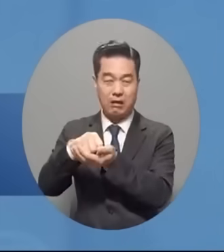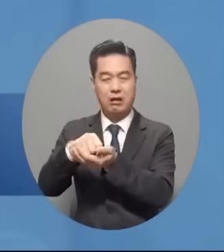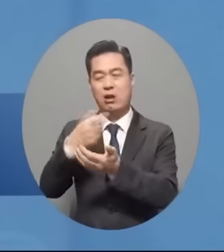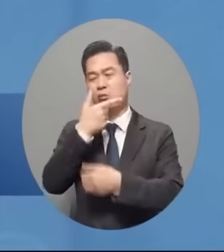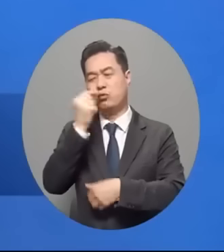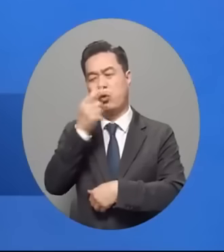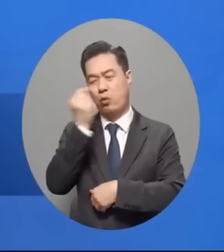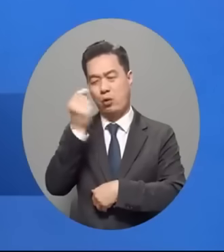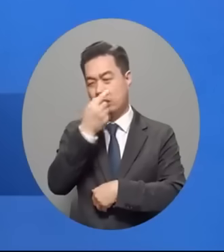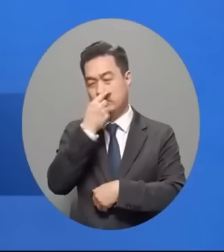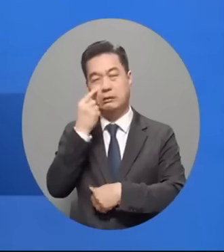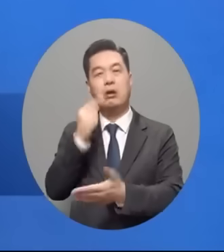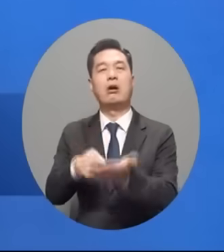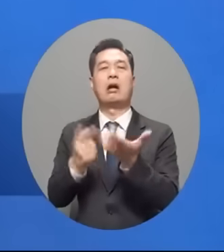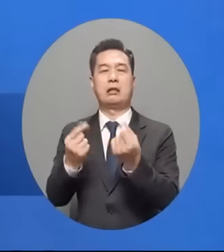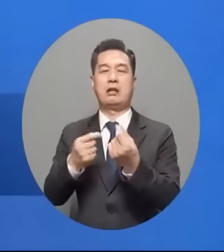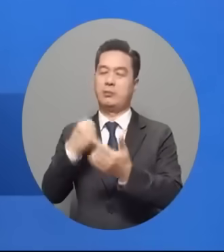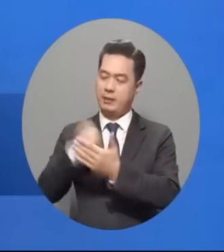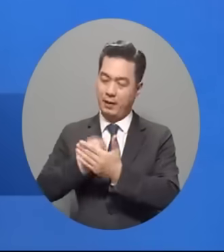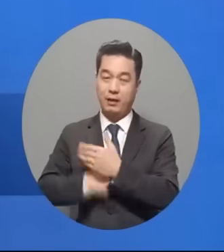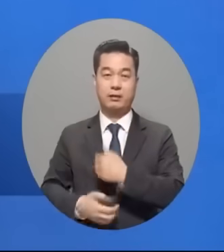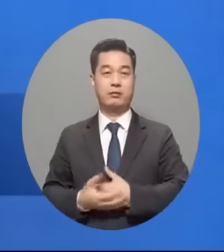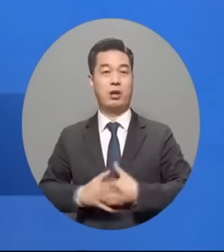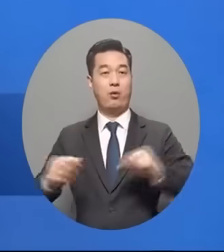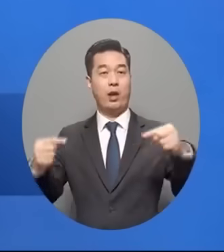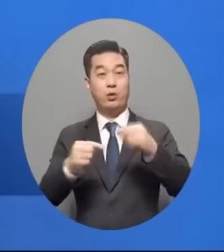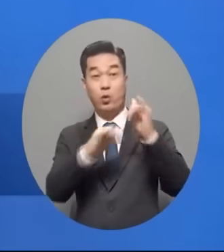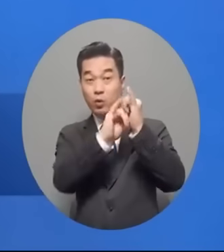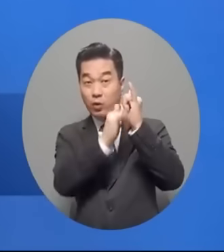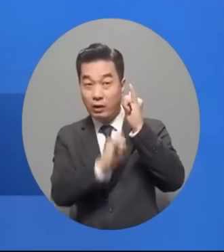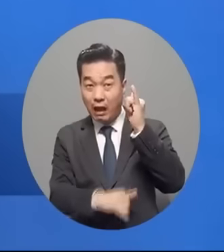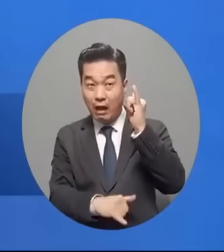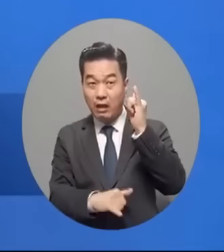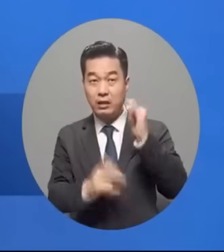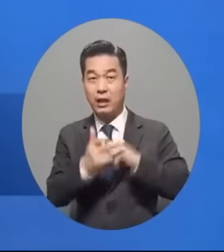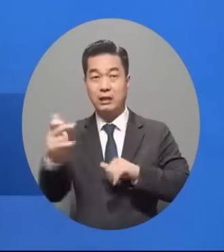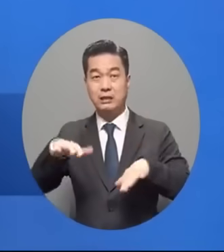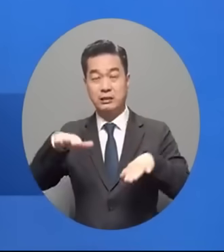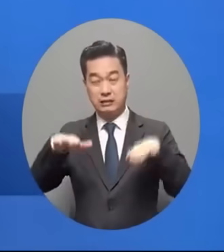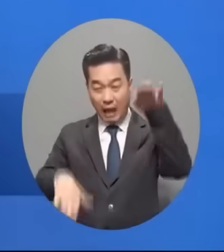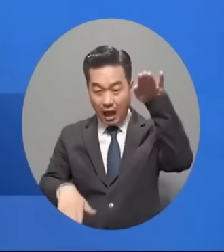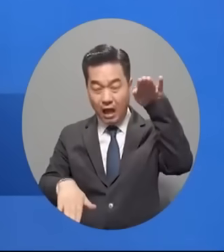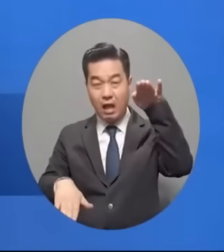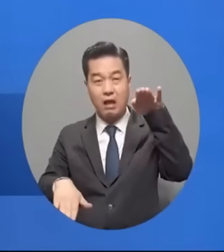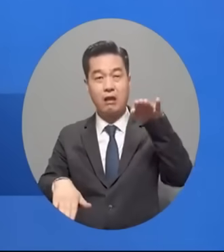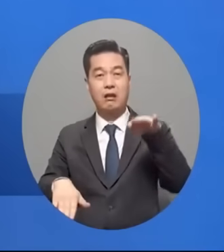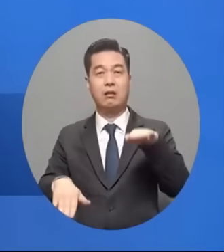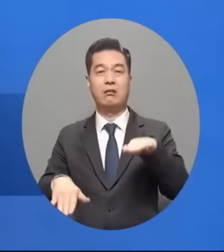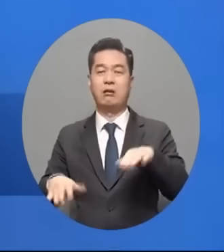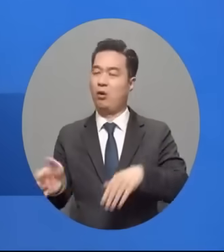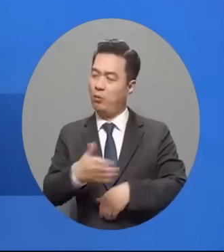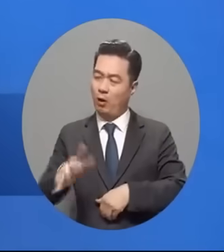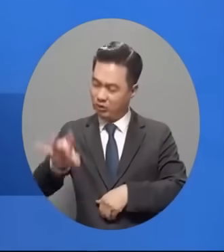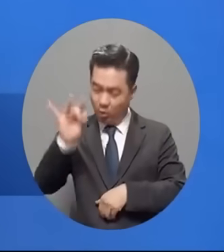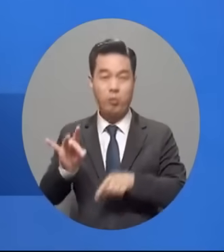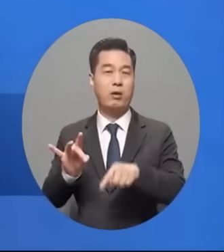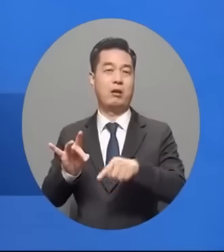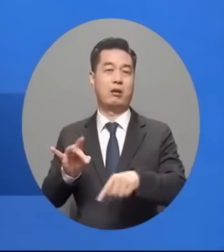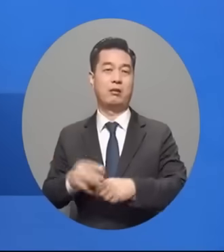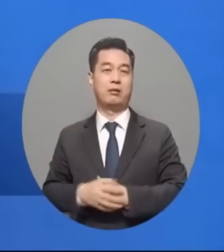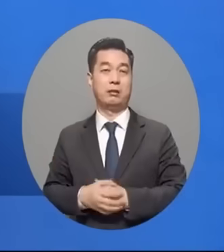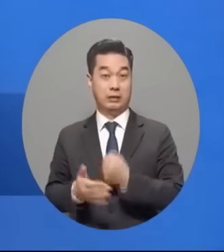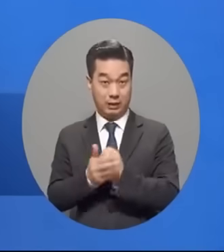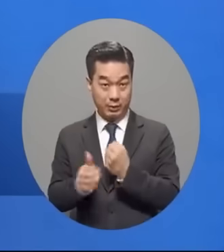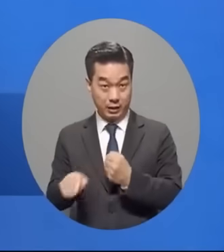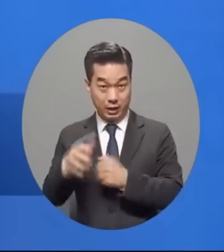씁쓸하기도 하고요. 외교의 역사에서 이렇게 큰표 차이가 난 경우는 없었어요. 그러다